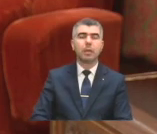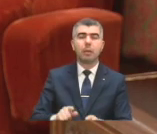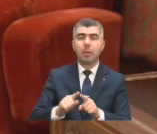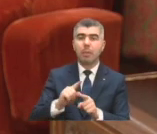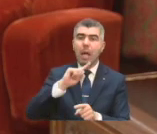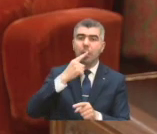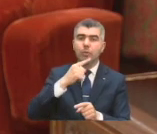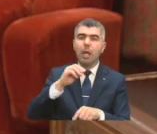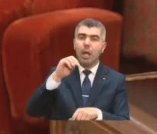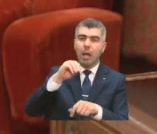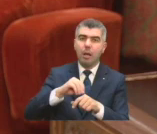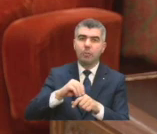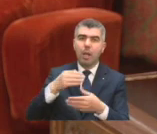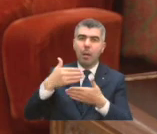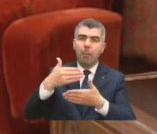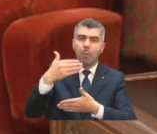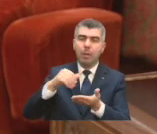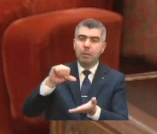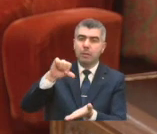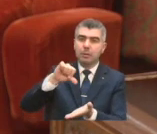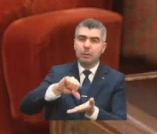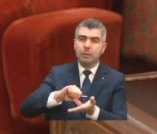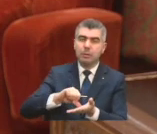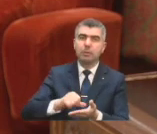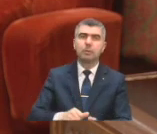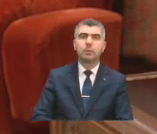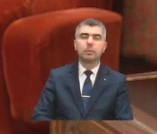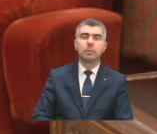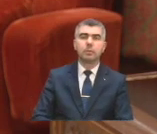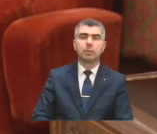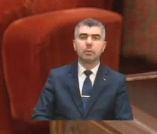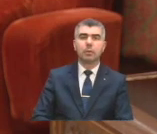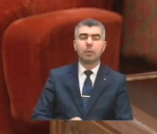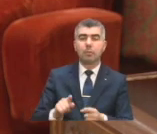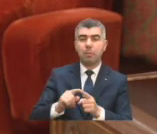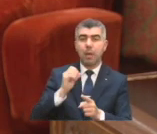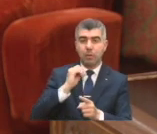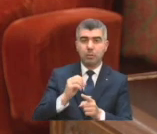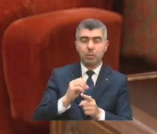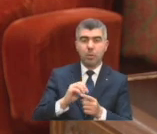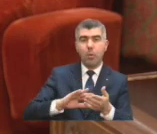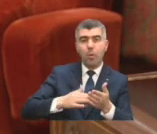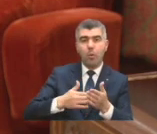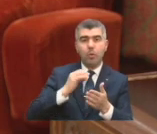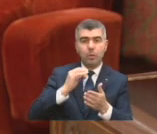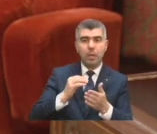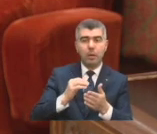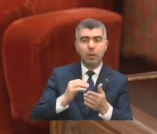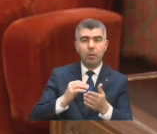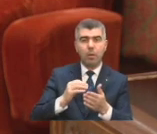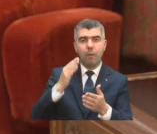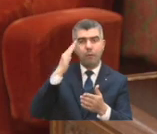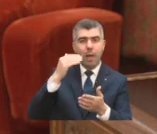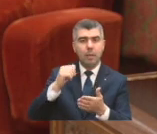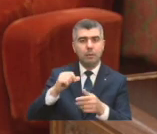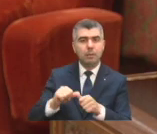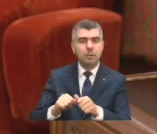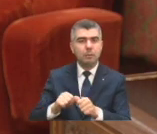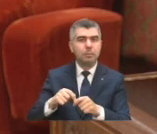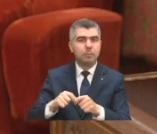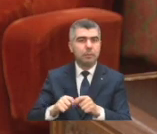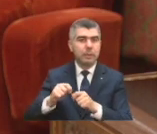بها الأشغال، مشروع بناء المركز القضائي بقدز والمركز القضائي بقلعة مكونة والمركز القضائي ببولماندادس، مشروع